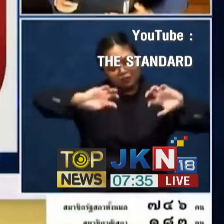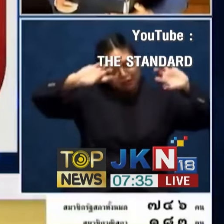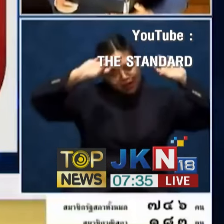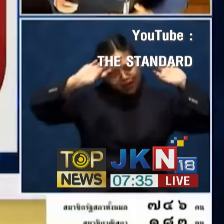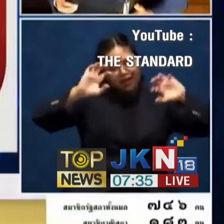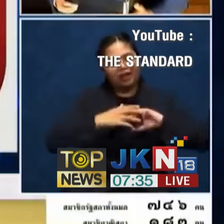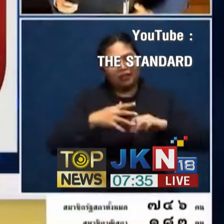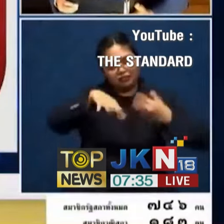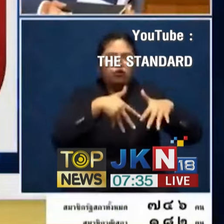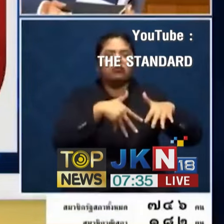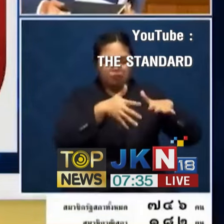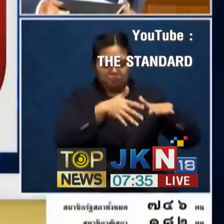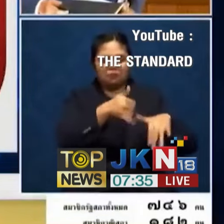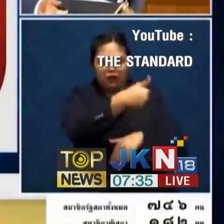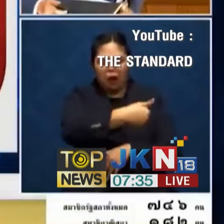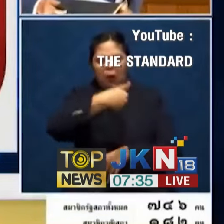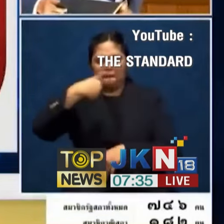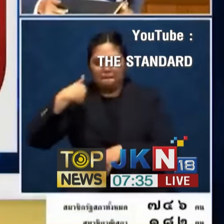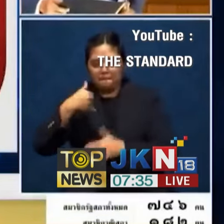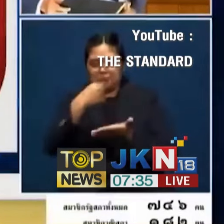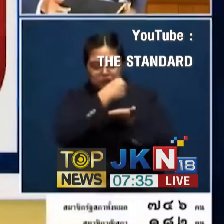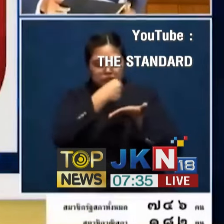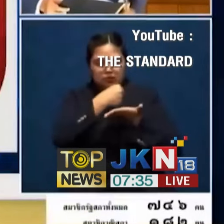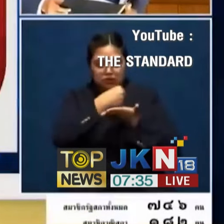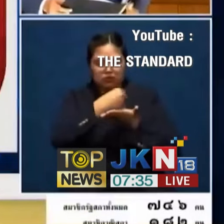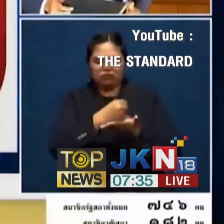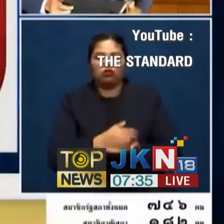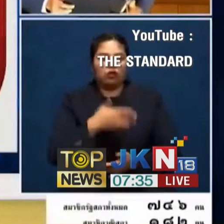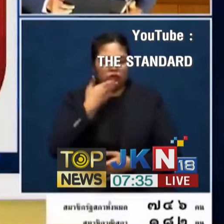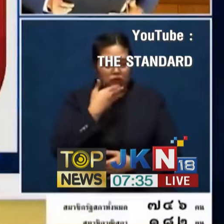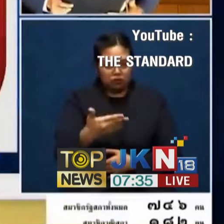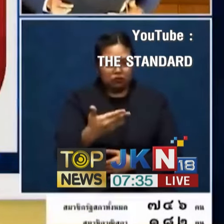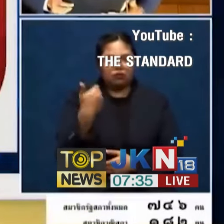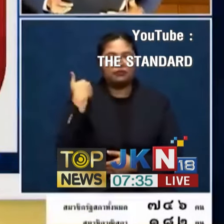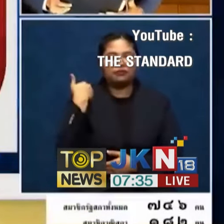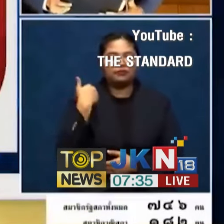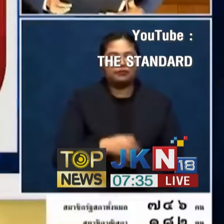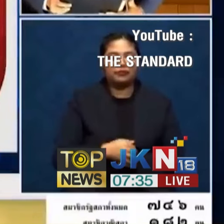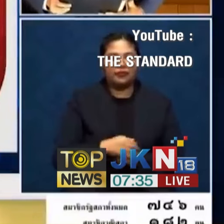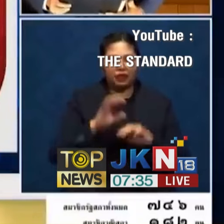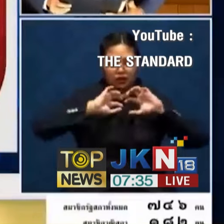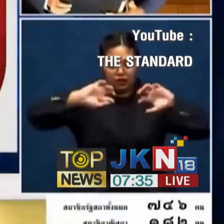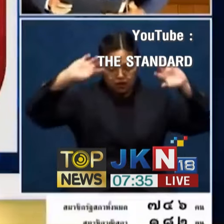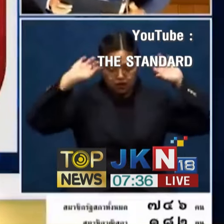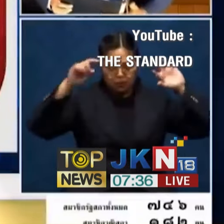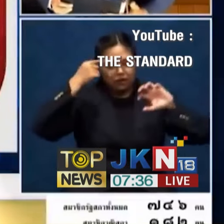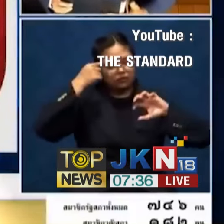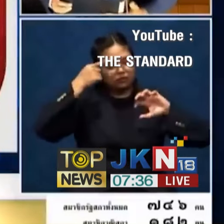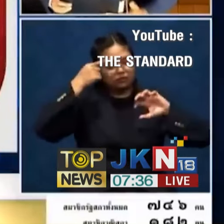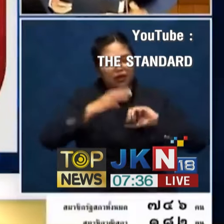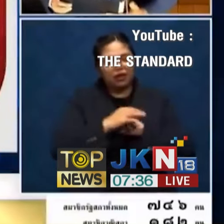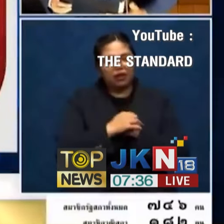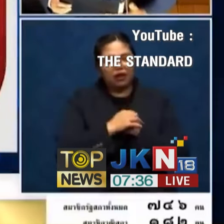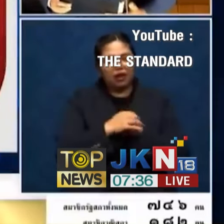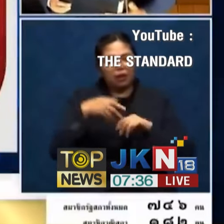รักษาทรัพยากรและสิ่งแวดล้อมนอกจากนี้รัฐบาลจะดำเนินแนวทางนโยบายการใช้ประโยชน์